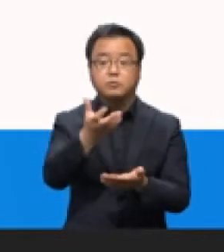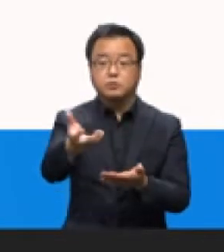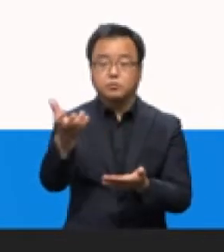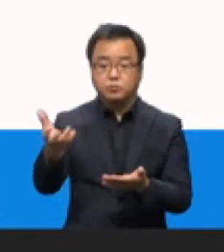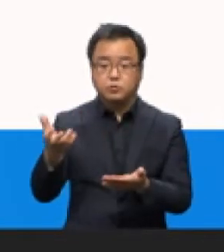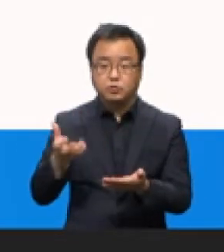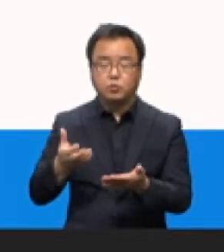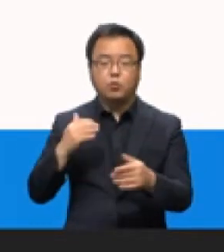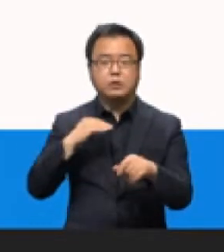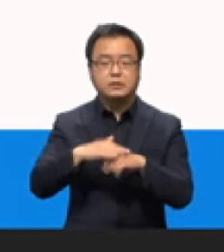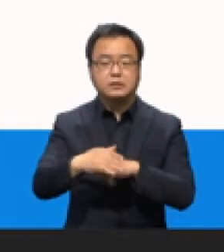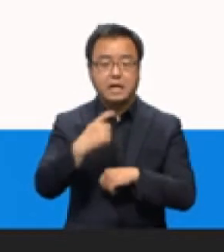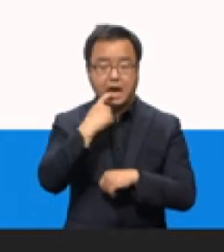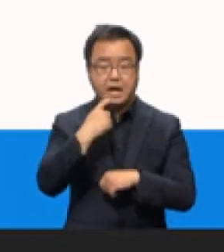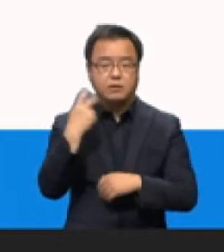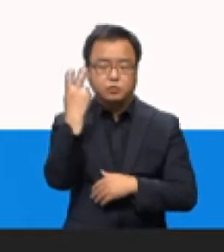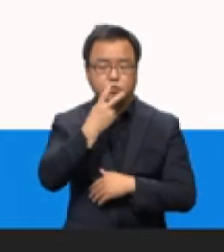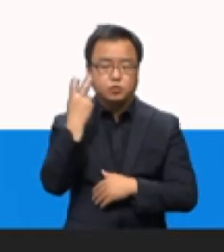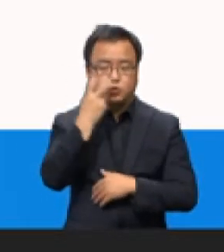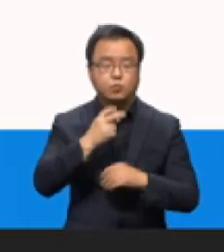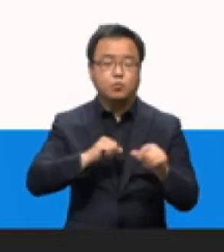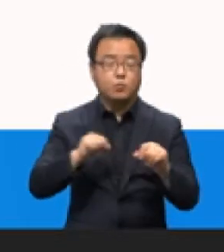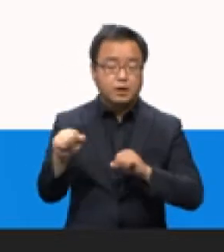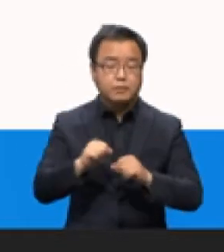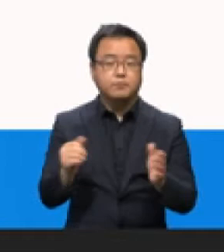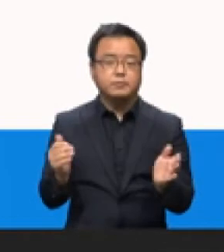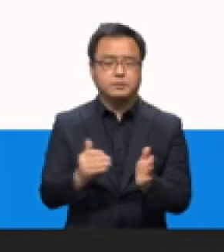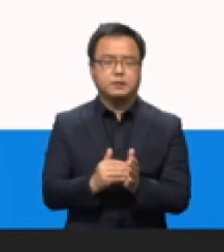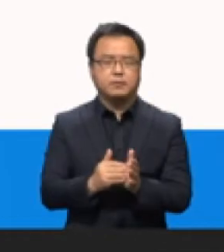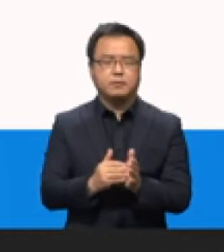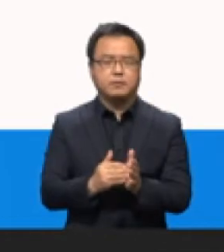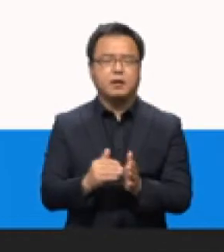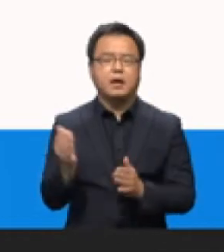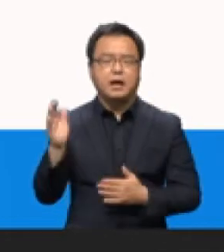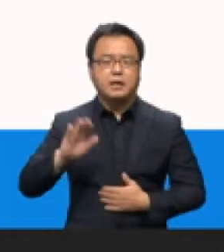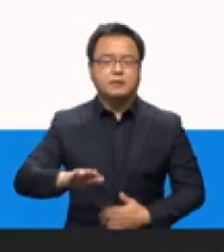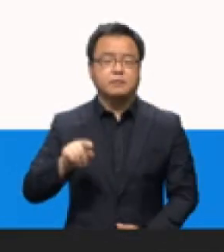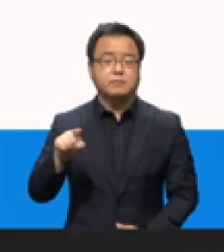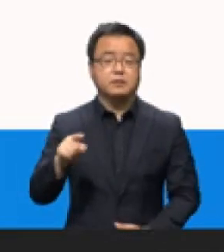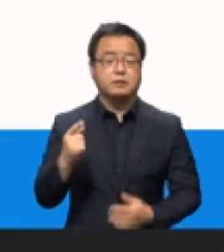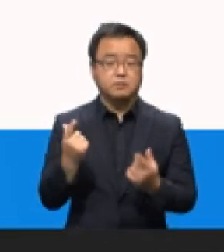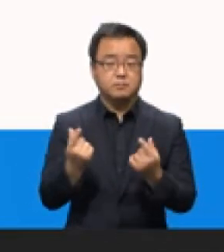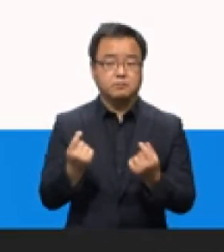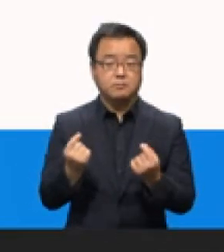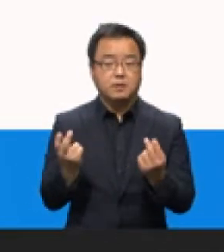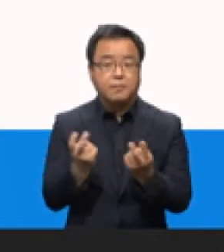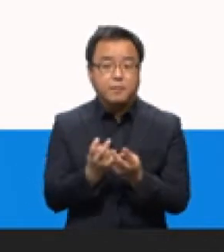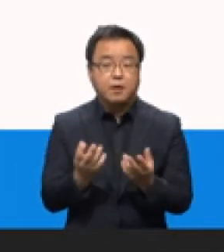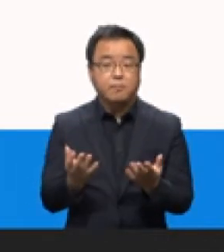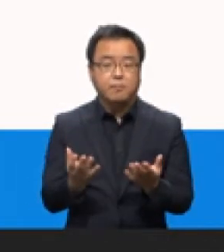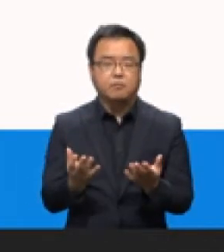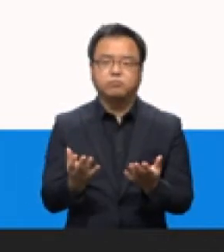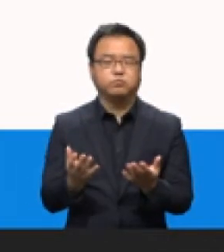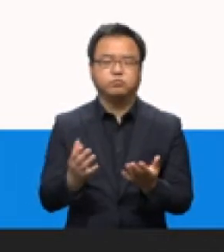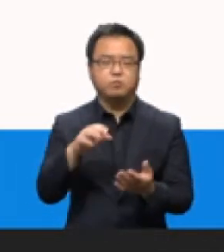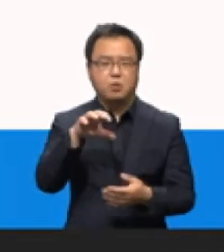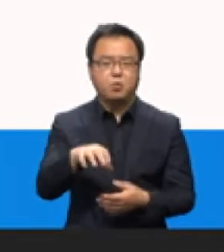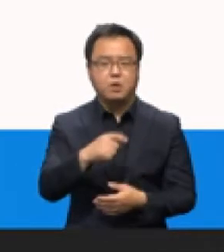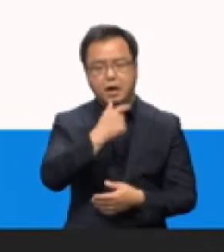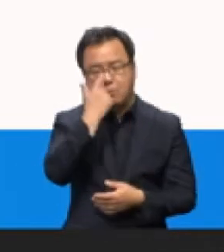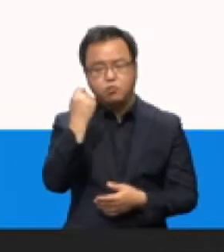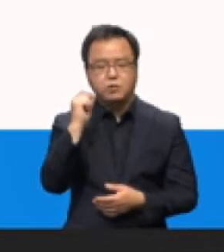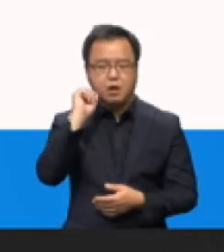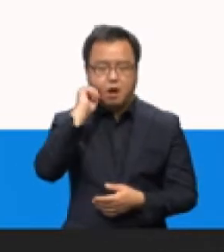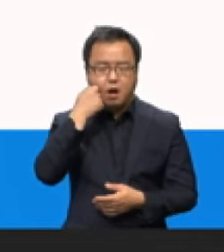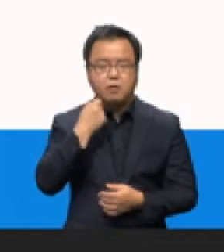진료소를 이용한 치과 진료 시도도 있었습니다. 하지만 이 같은 방법도 역시 진료 공간이 부족해